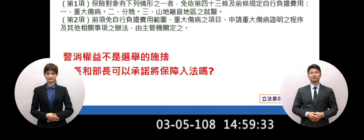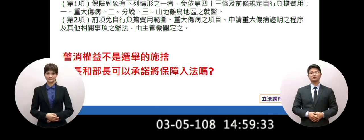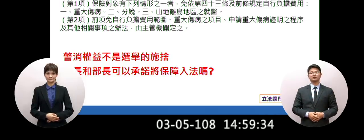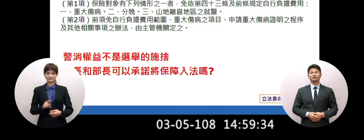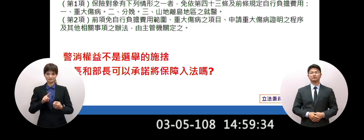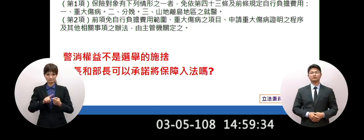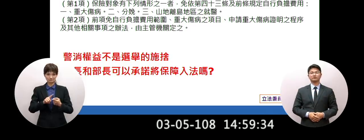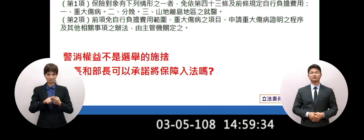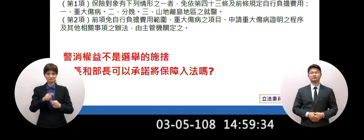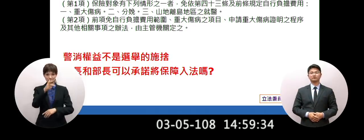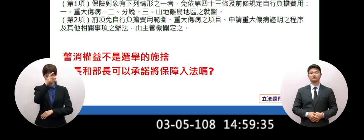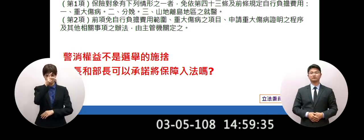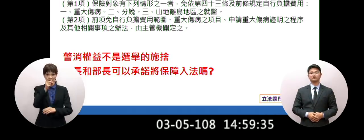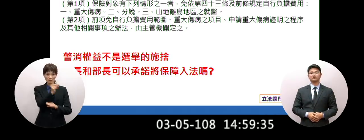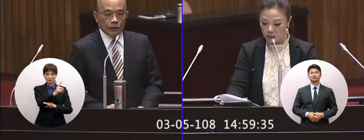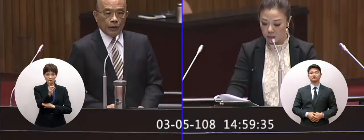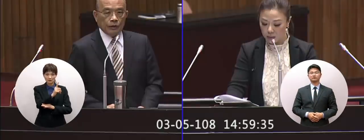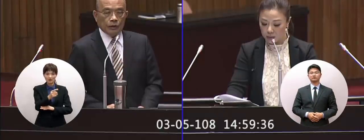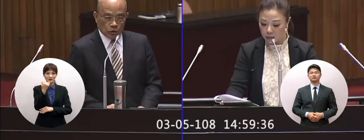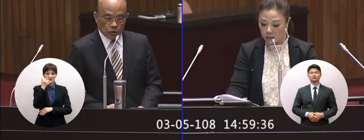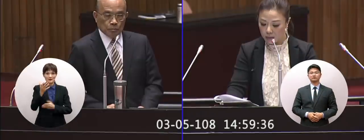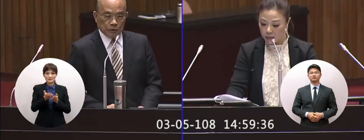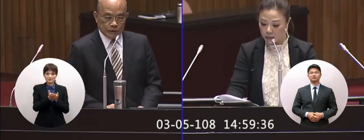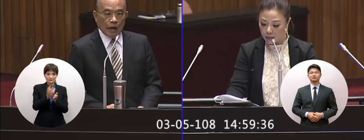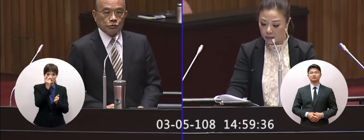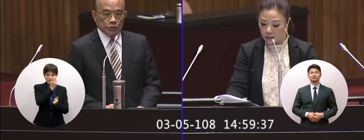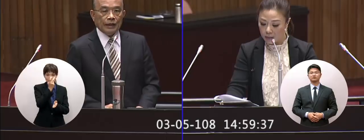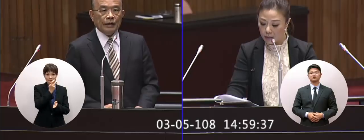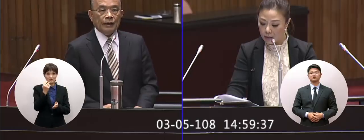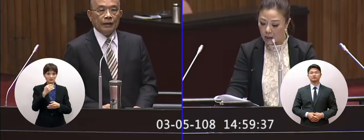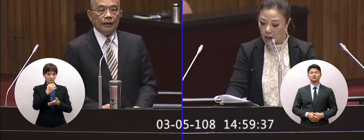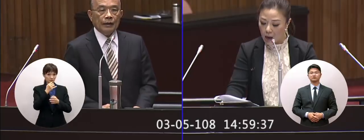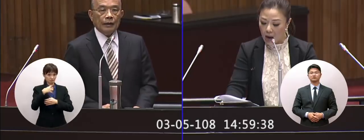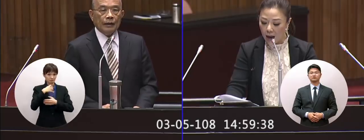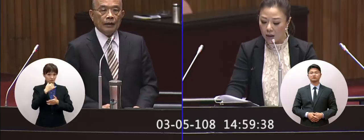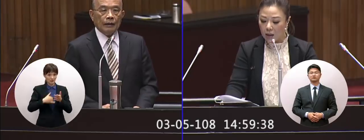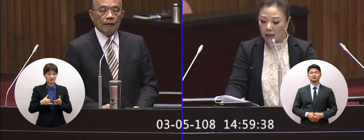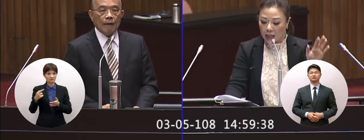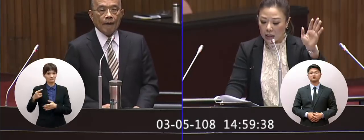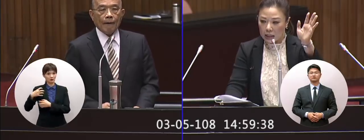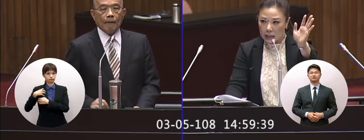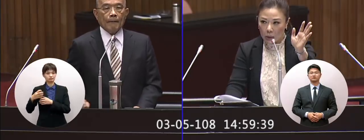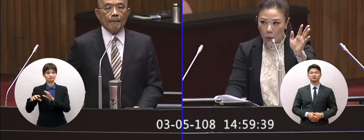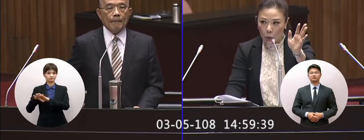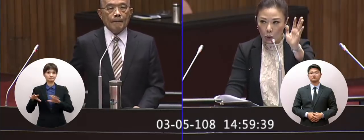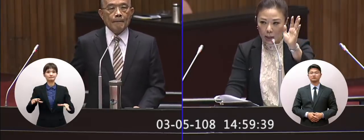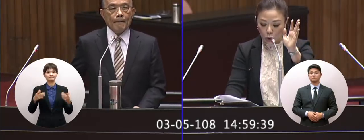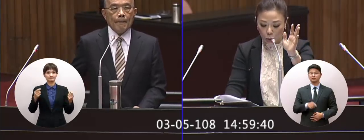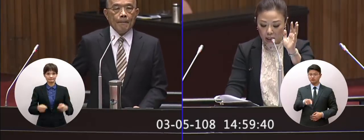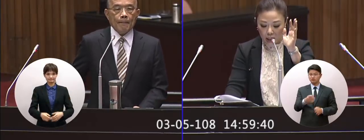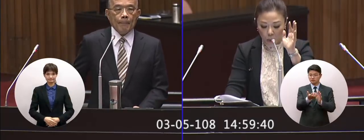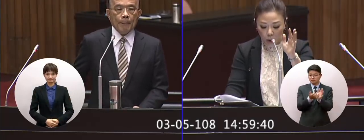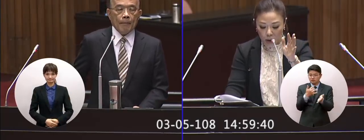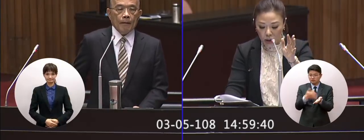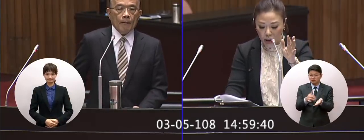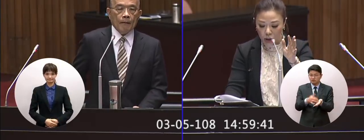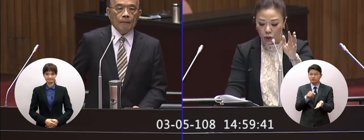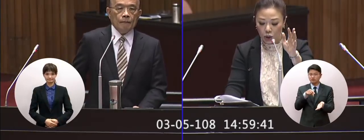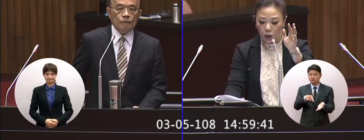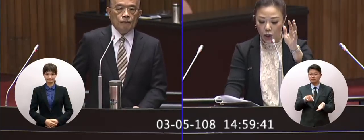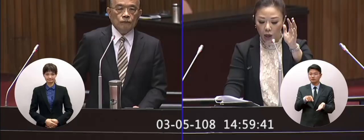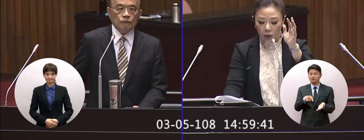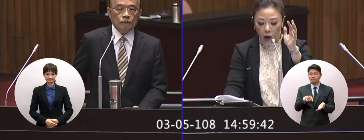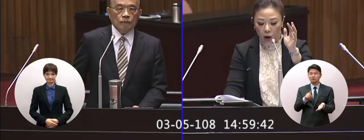防、海巡，包括退役人员都比照军人。 好，那你这个预算处理的模